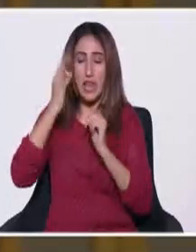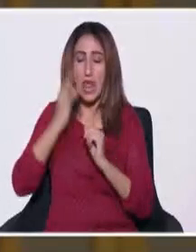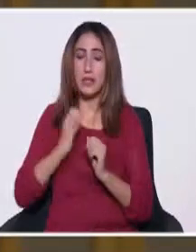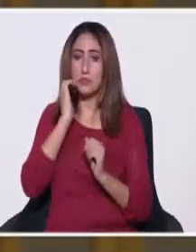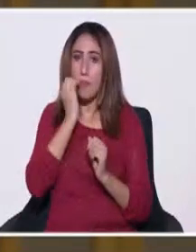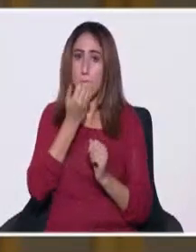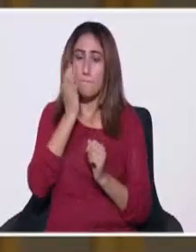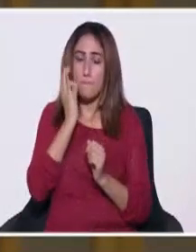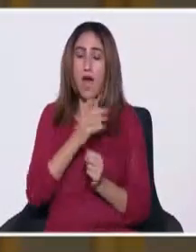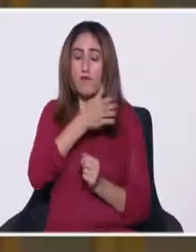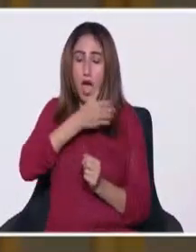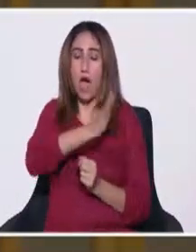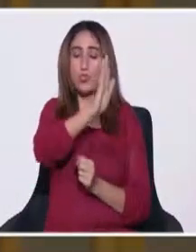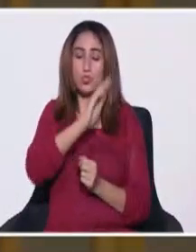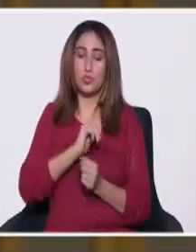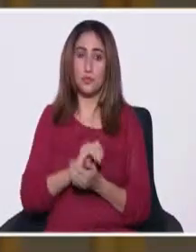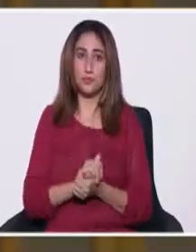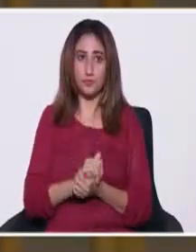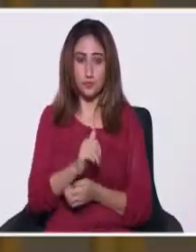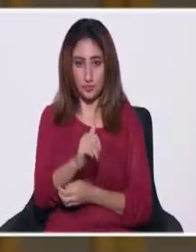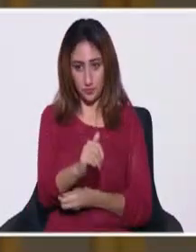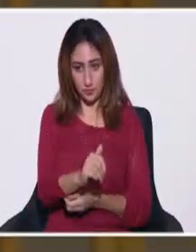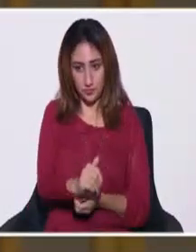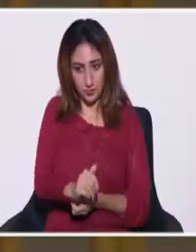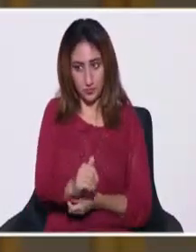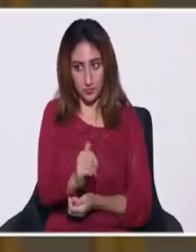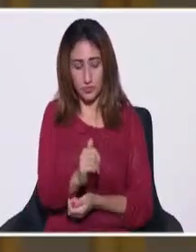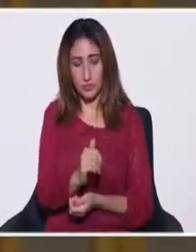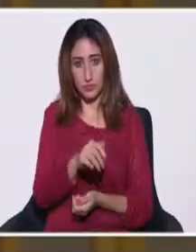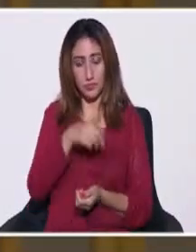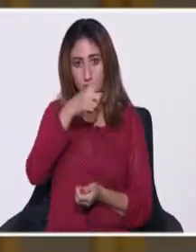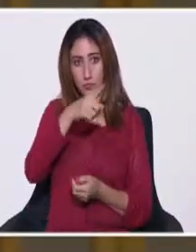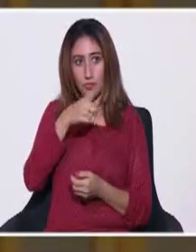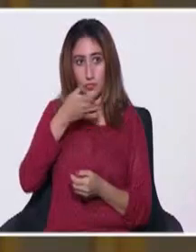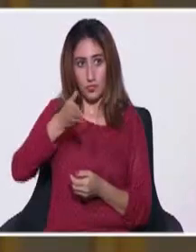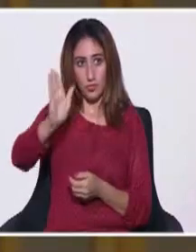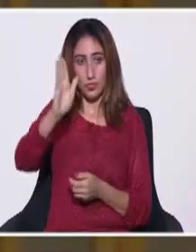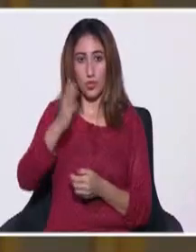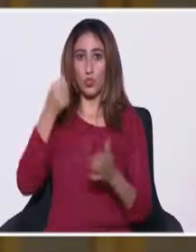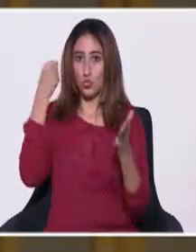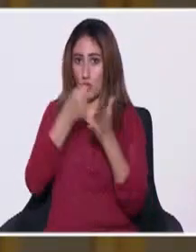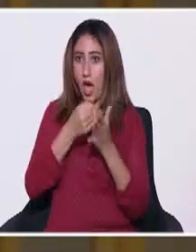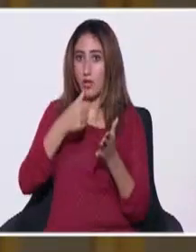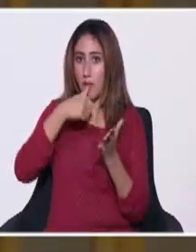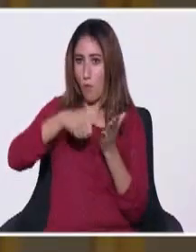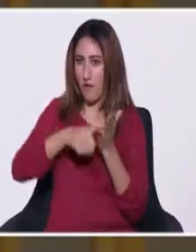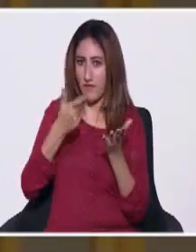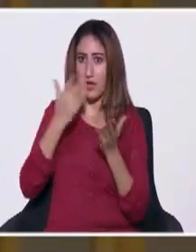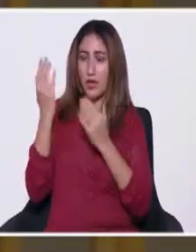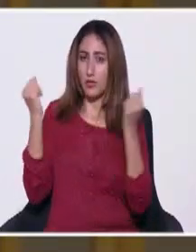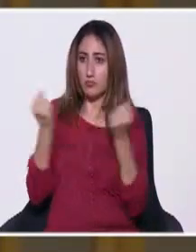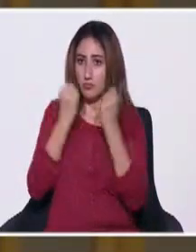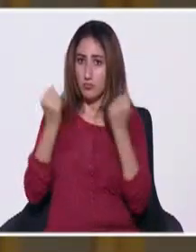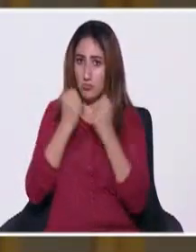ان انا ادخل بقى المرحله التعليميه الطبيعيه. ففعلا اخدت الشهاده وامتحنت ونجحت، وحتى كان